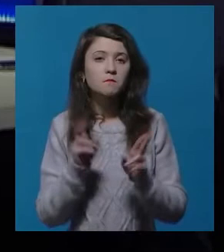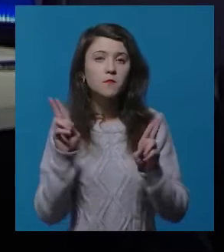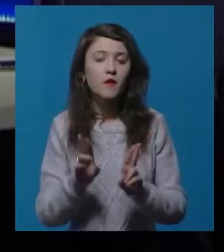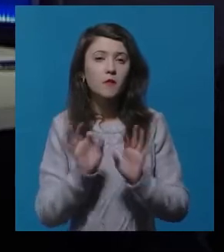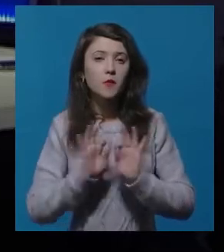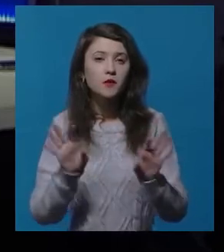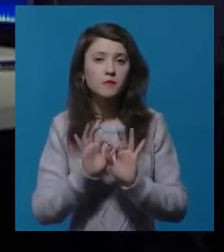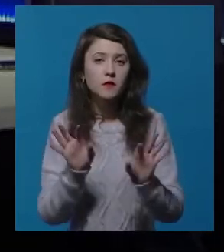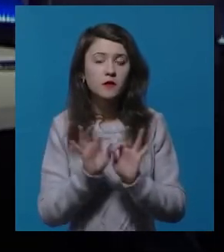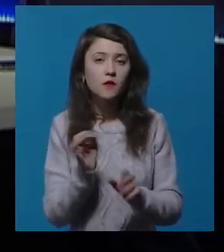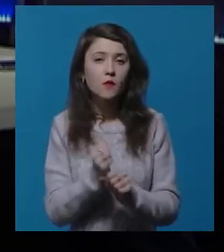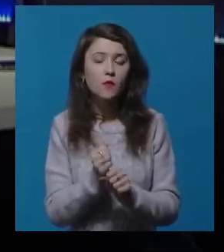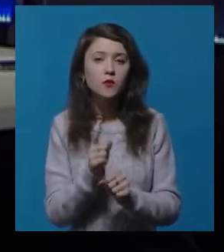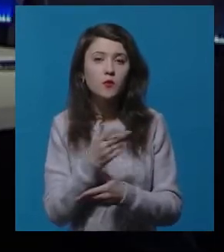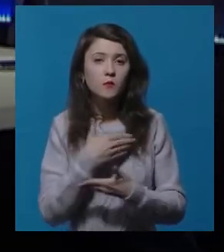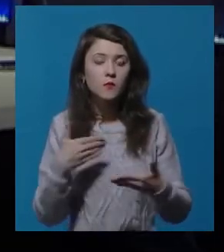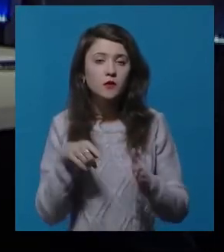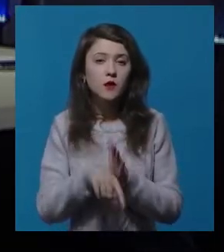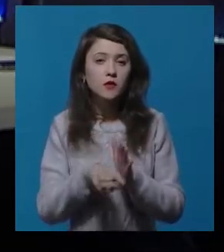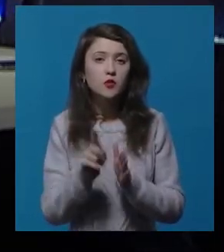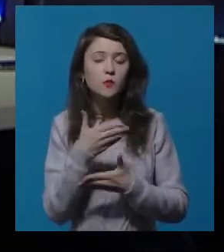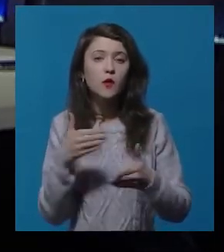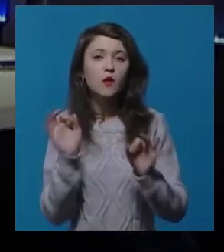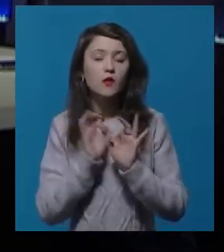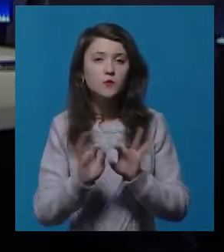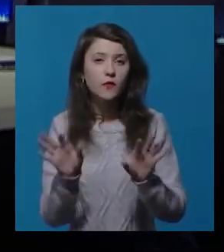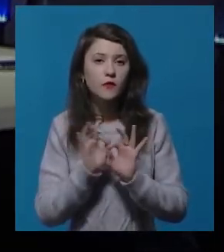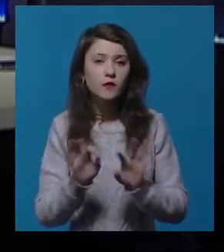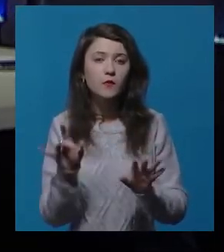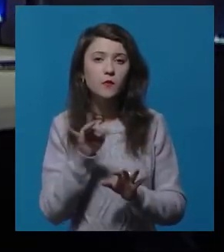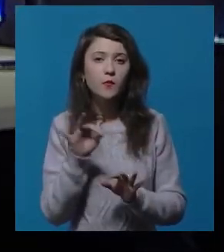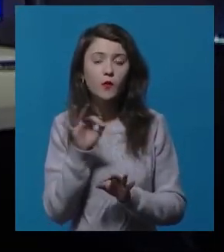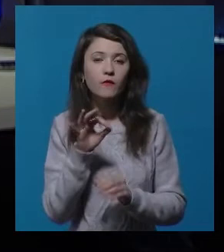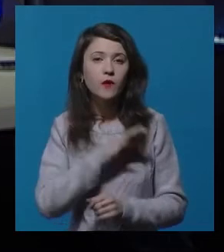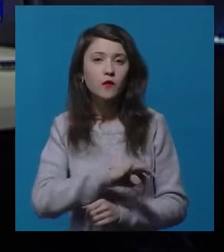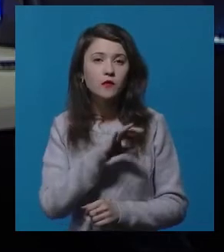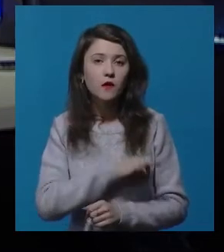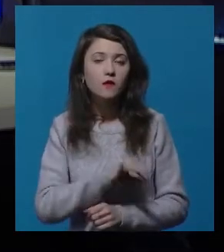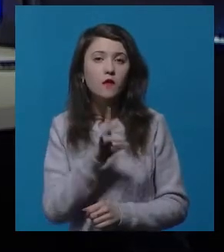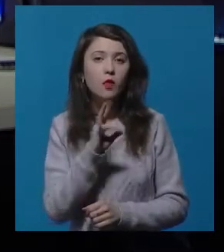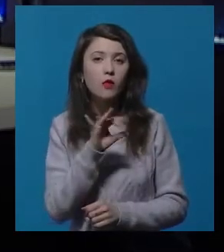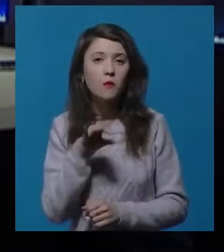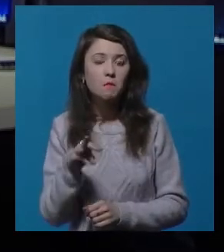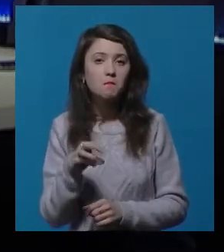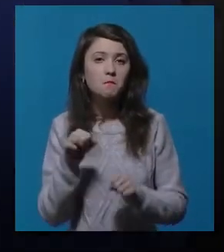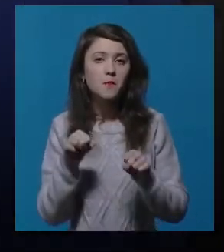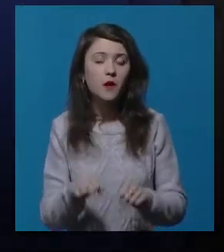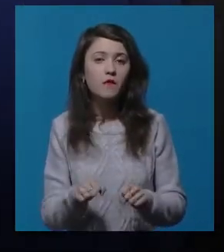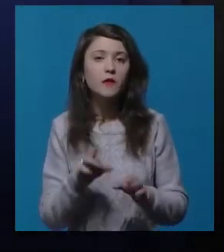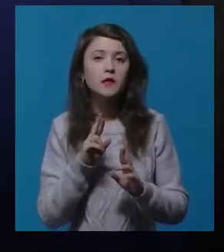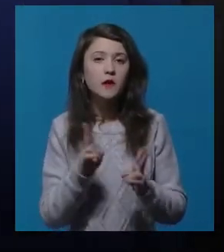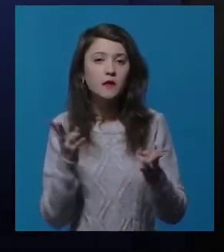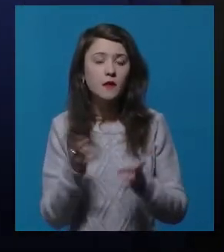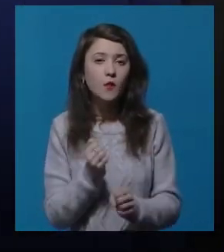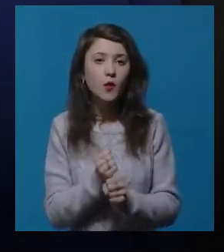передбачає те, що ми розповідаємо про застосування норм права, розповідаємо, як діяти в певних випадках,